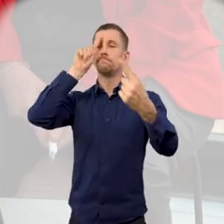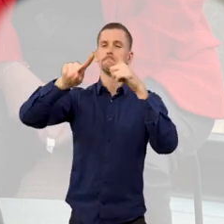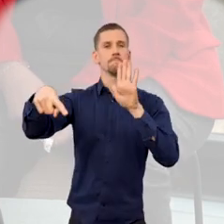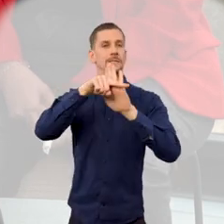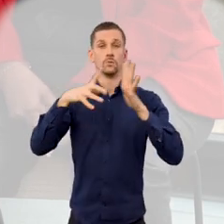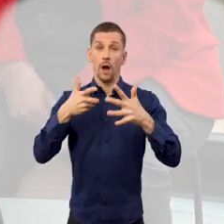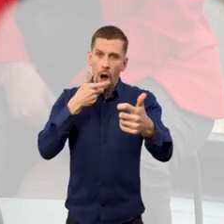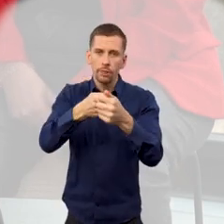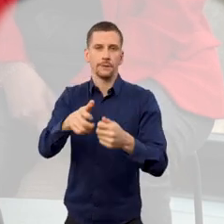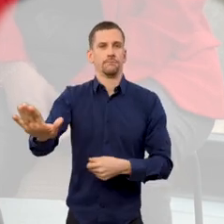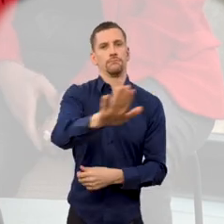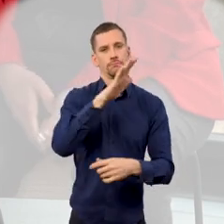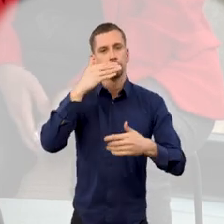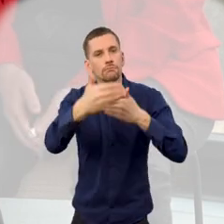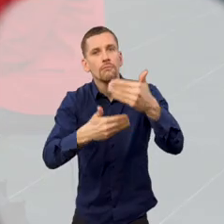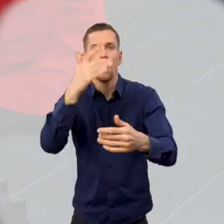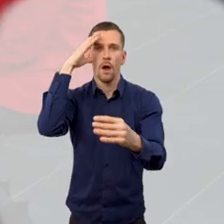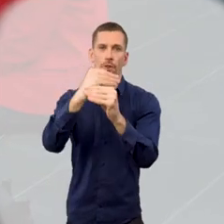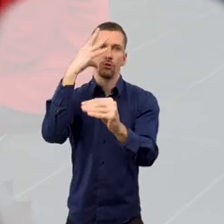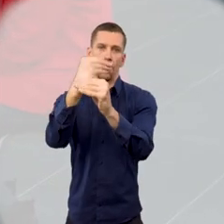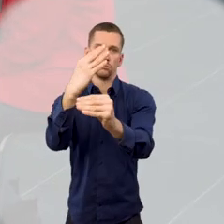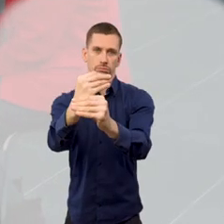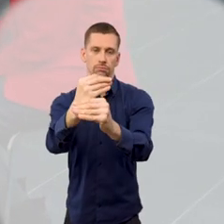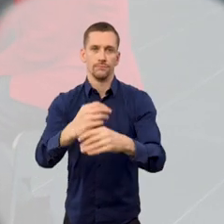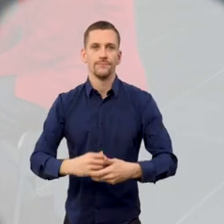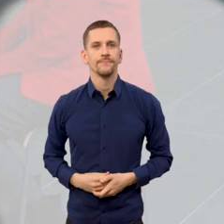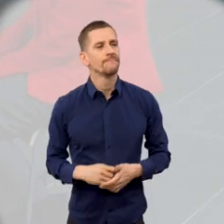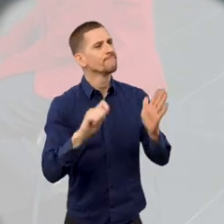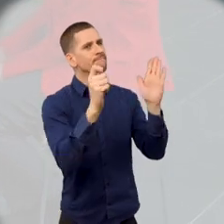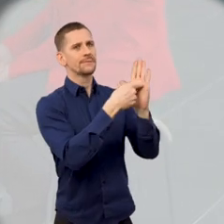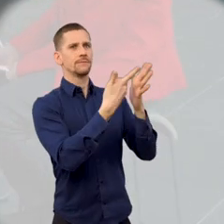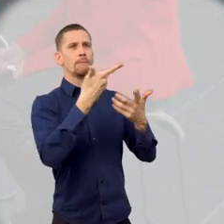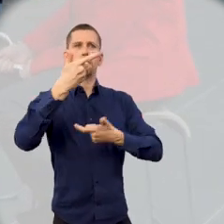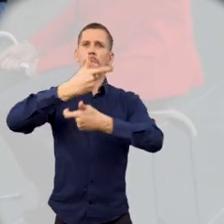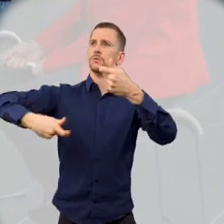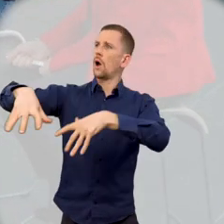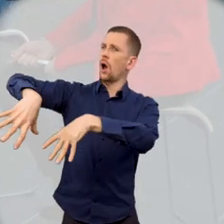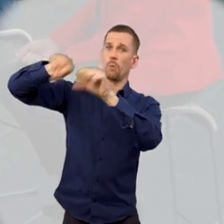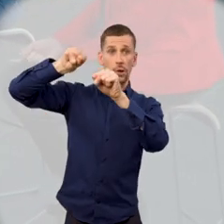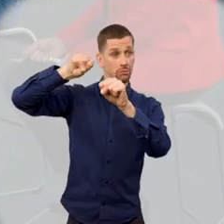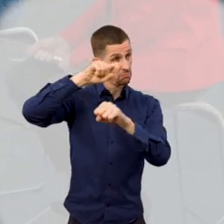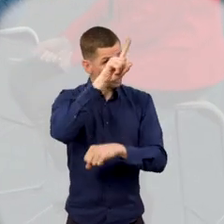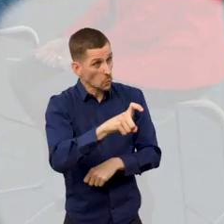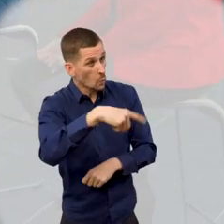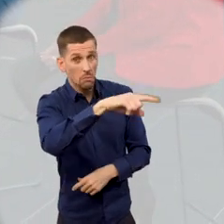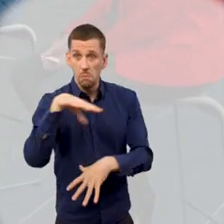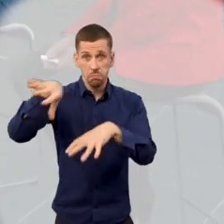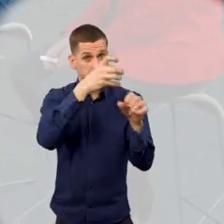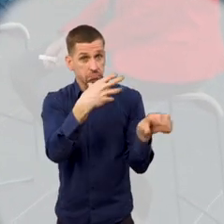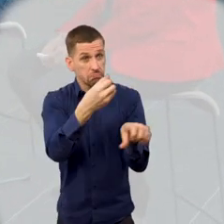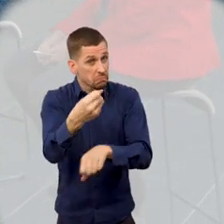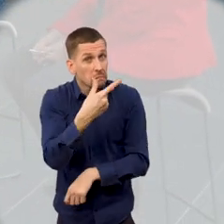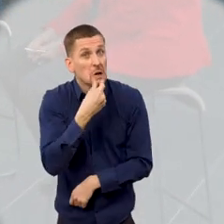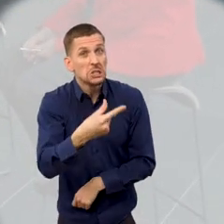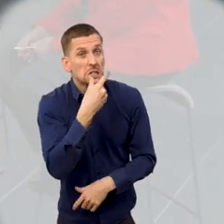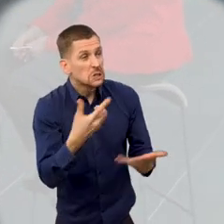rythme d'apprentissage des élèves. D'accord. Et pour quand ils arrivent sur le marché de l'emploi, donc pareil, je vais poser la question aux autres, mais est-ce qu'ils